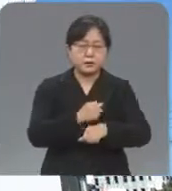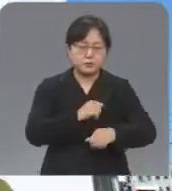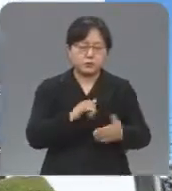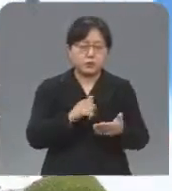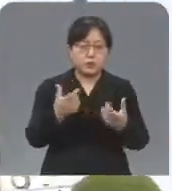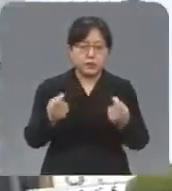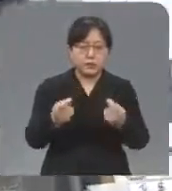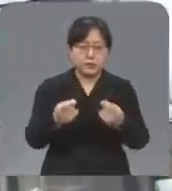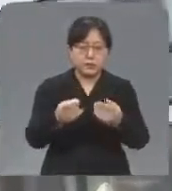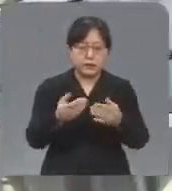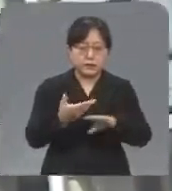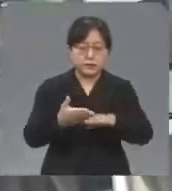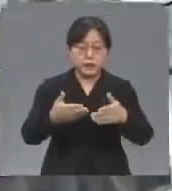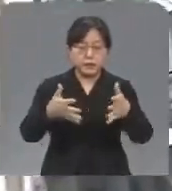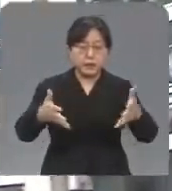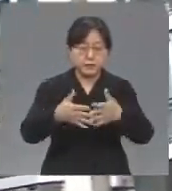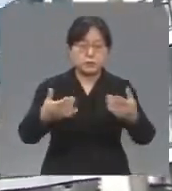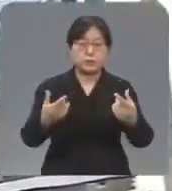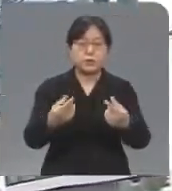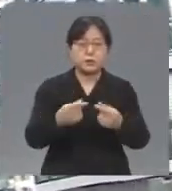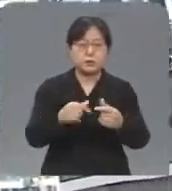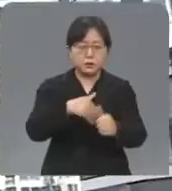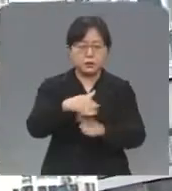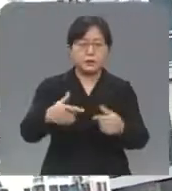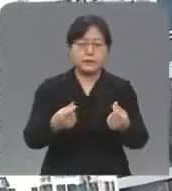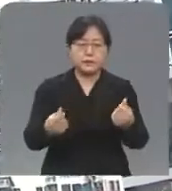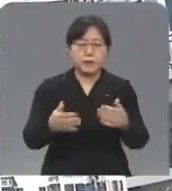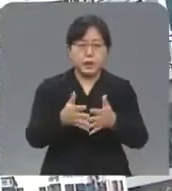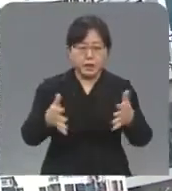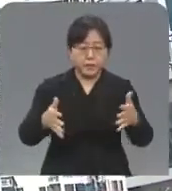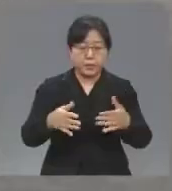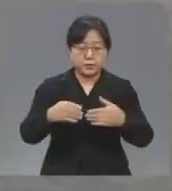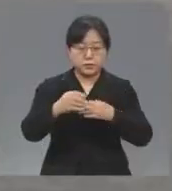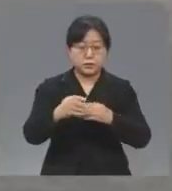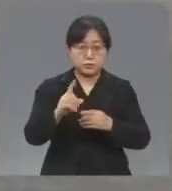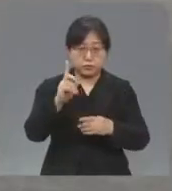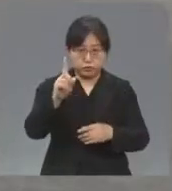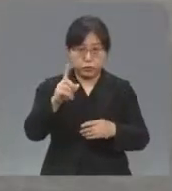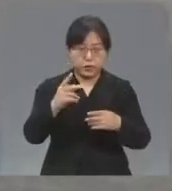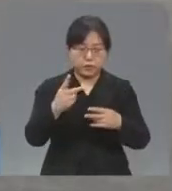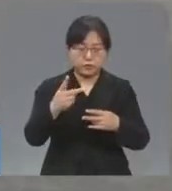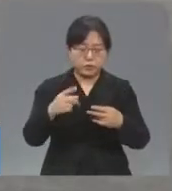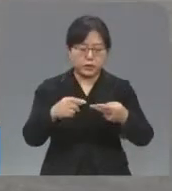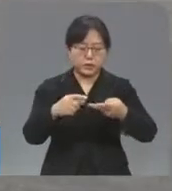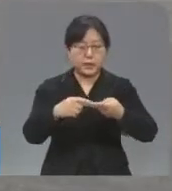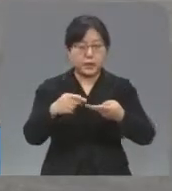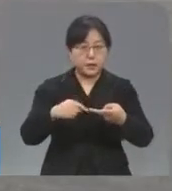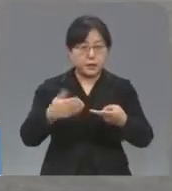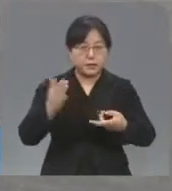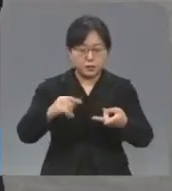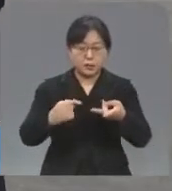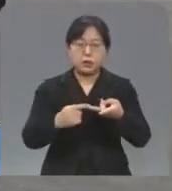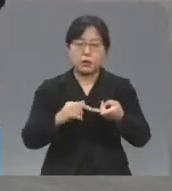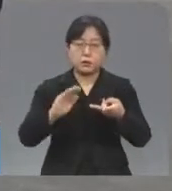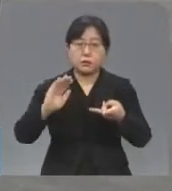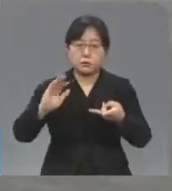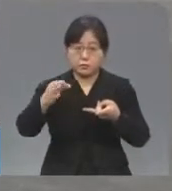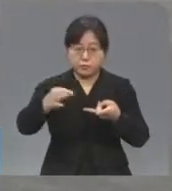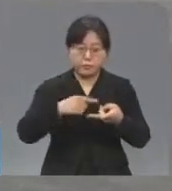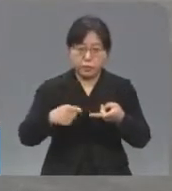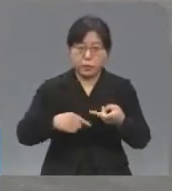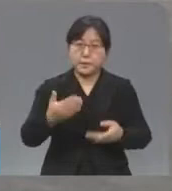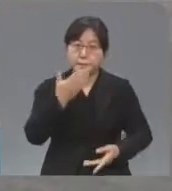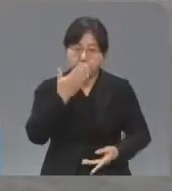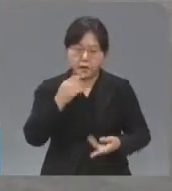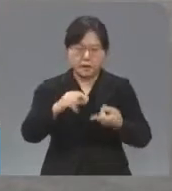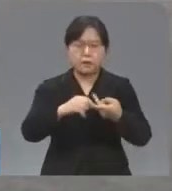또 다른 아파트도 사정은 마찬가지입니다. 아파트 두 개 동이 같은 아파트 단지 안에 있어도 뒷동은 보상받을 수 있는